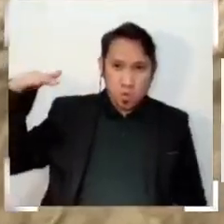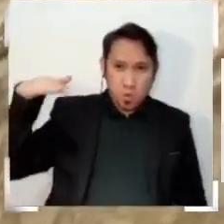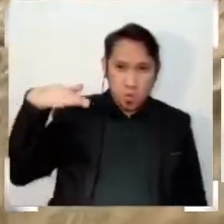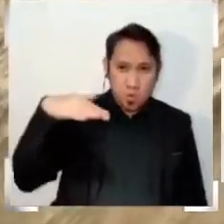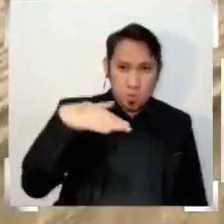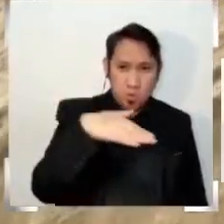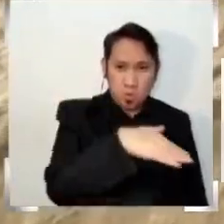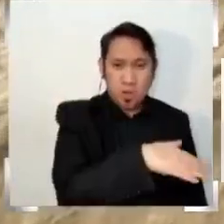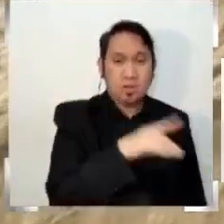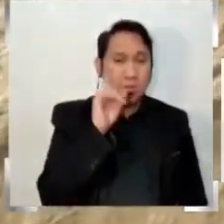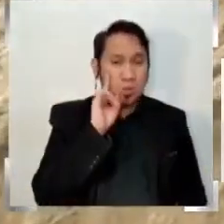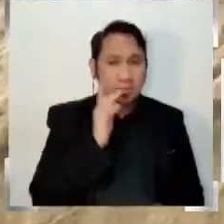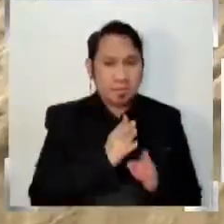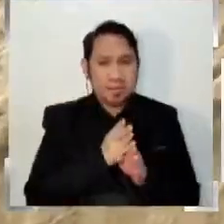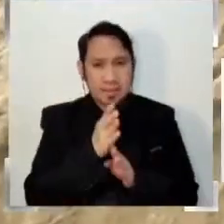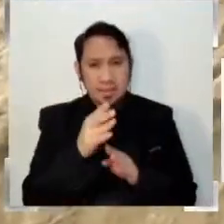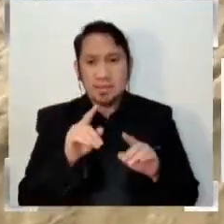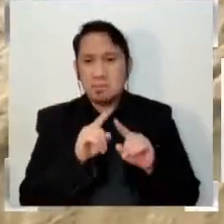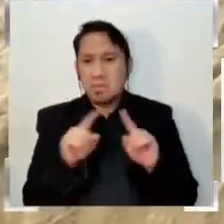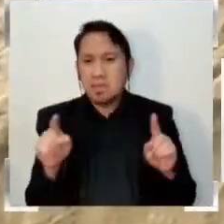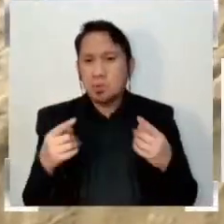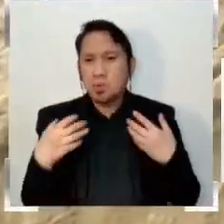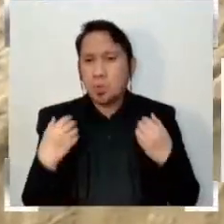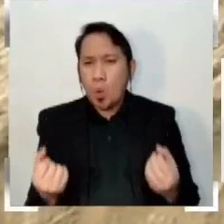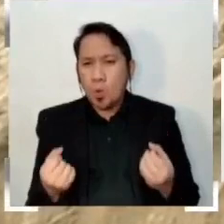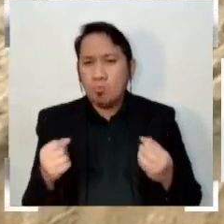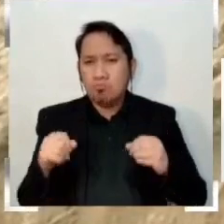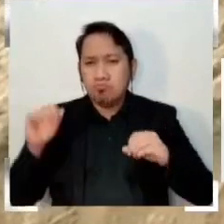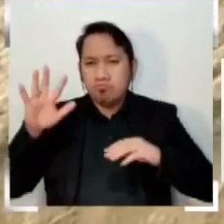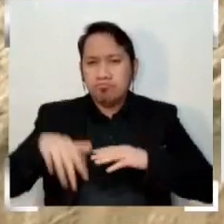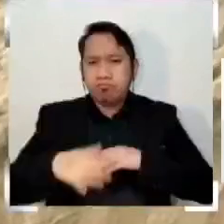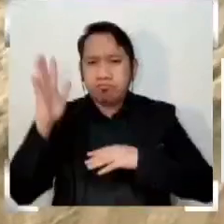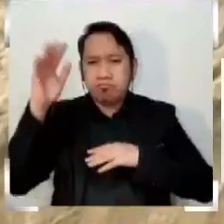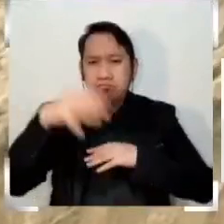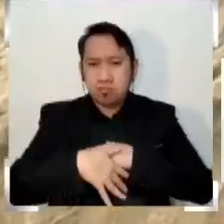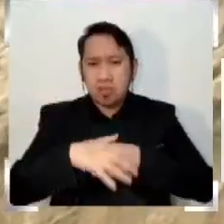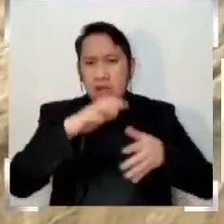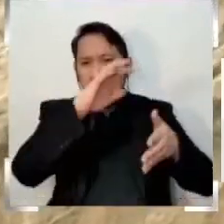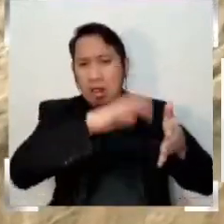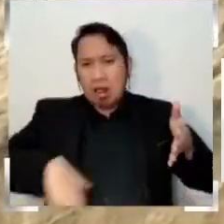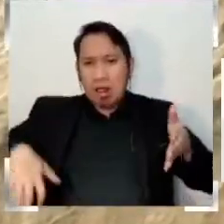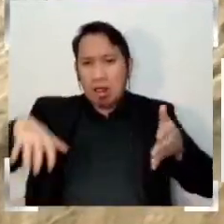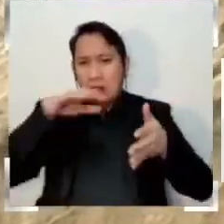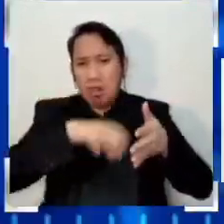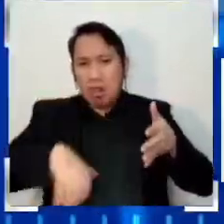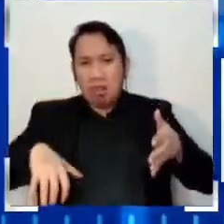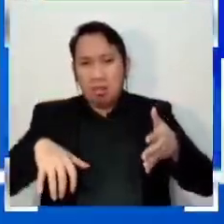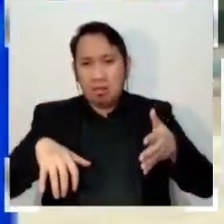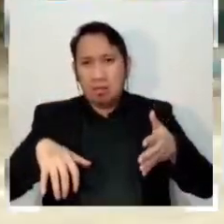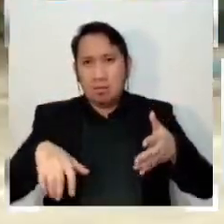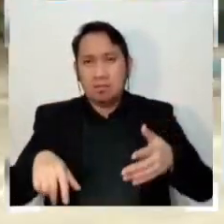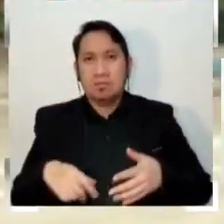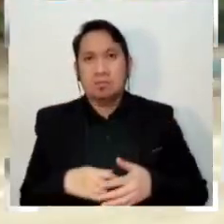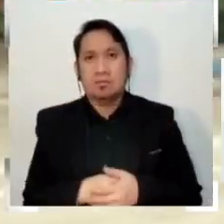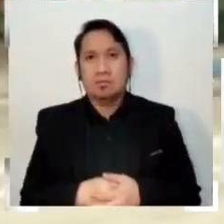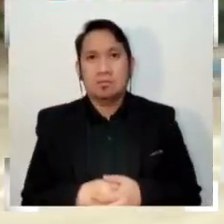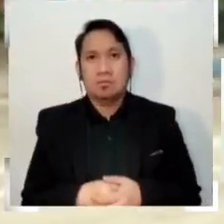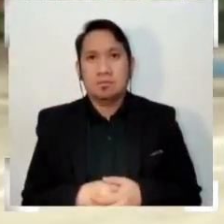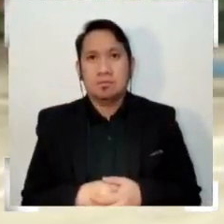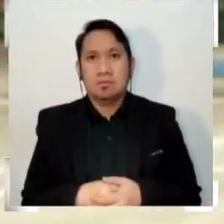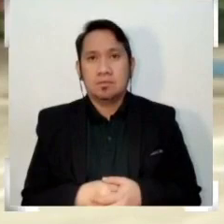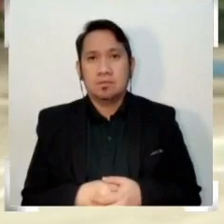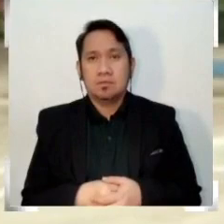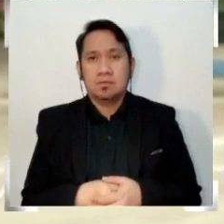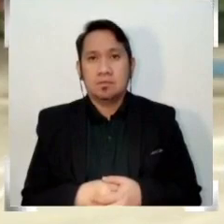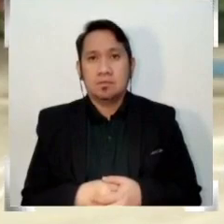may Dalampasigan. Pero sa sobrang lakas daw ng alon, nauka niya ito at tinangay yung buhangin pabalik doon sa dagat. Yan eh, storm surge